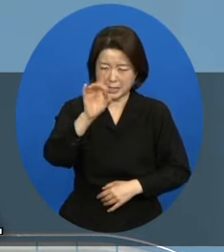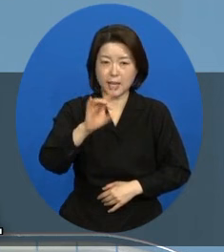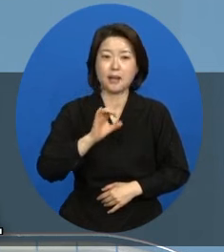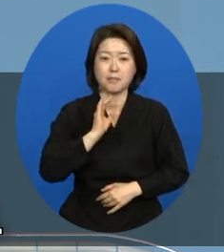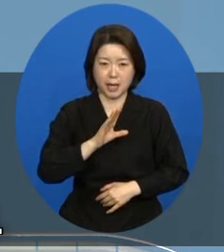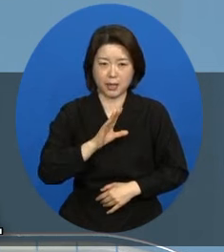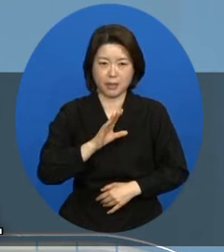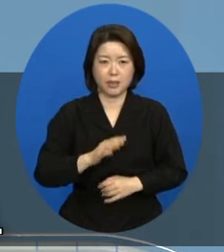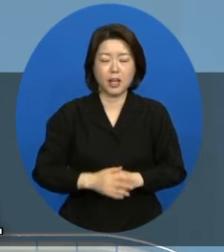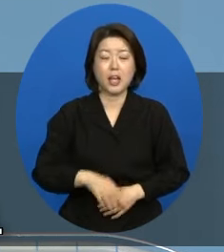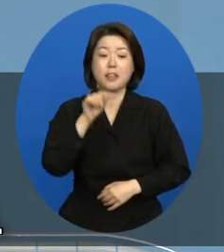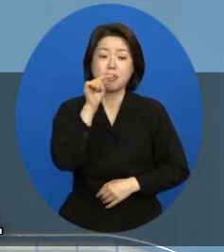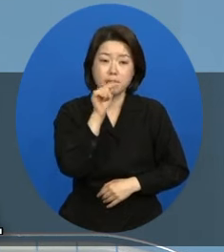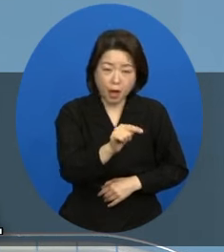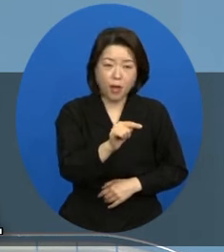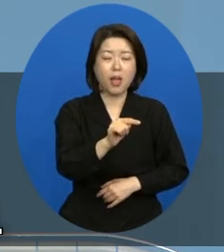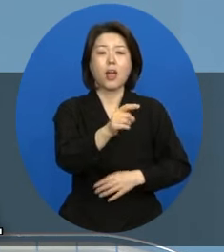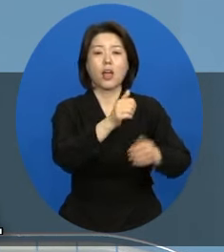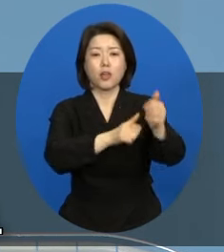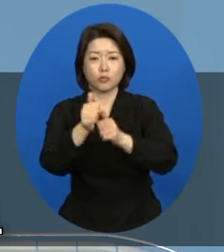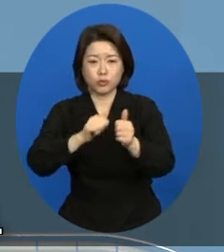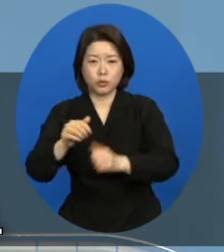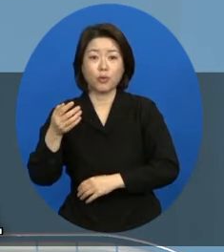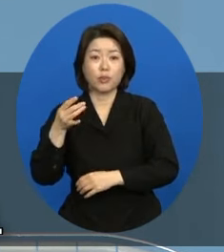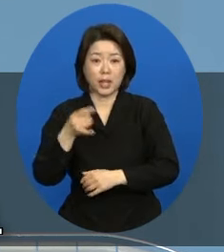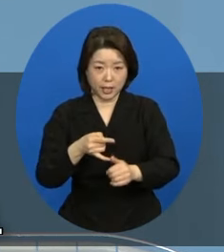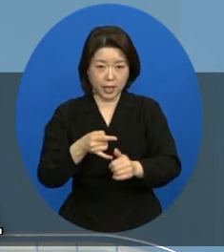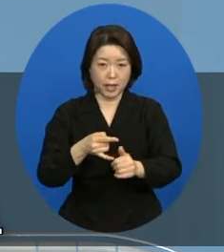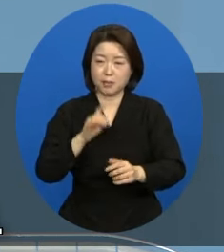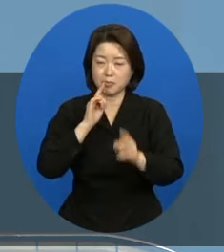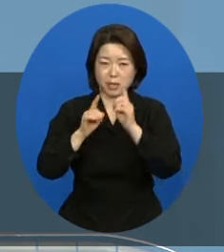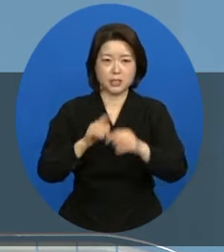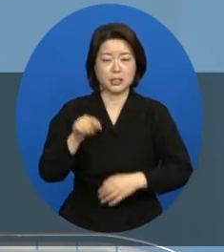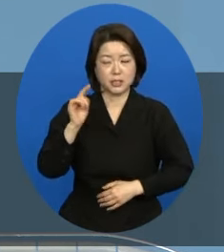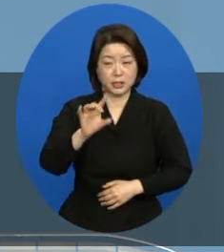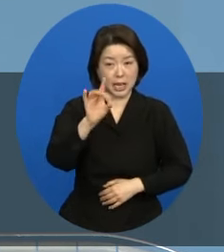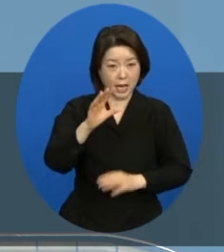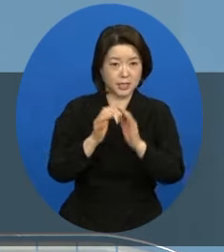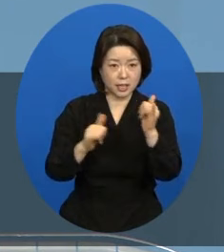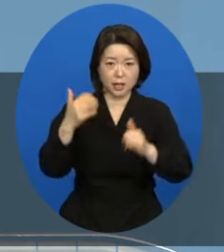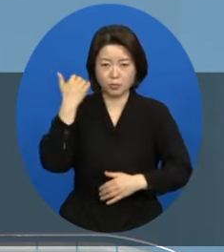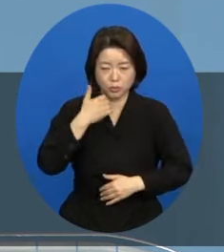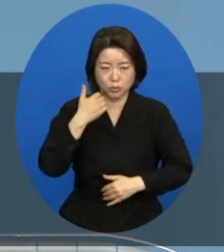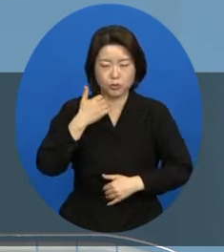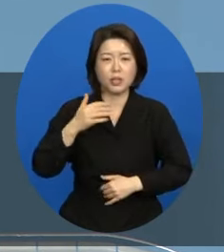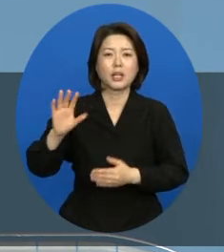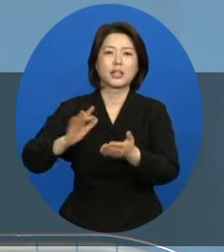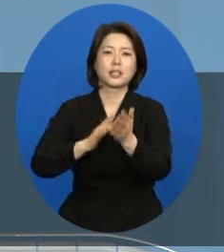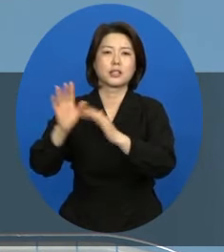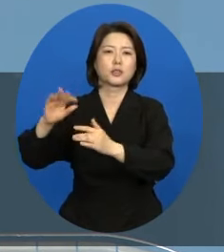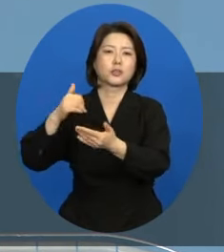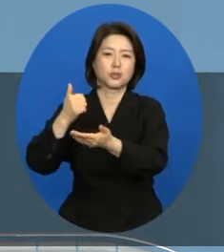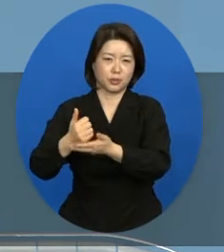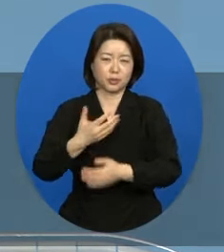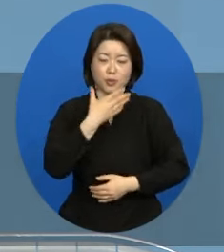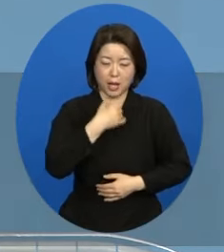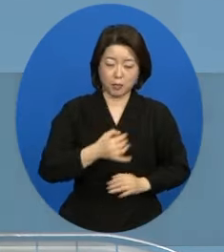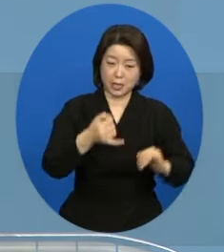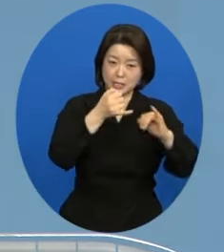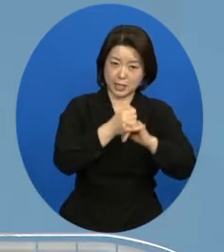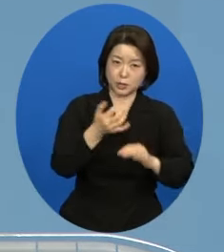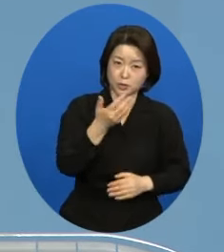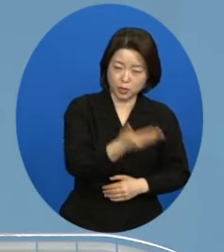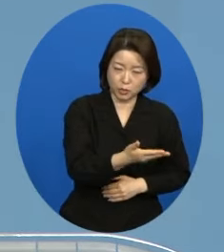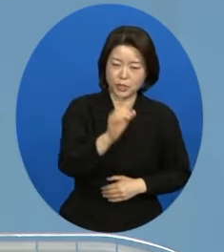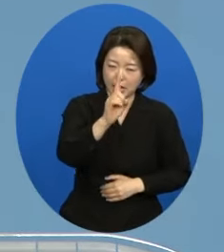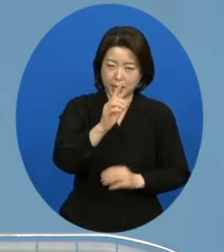가르키는 뜻으로 너의 후손에게라고 말씀하셨습니다 그 한 사람은 곧 그리스도이십니다 아브라함에게 약속하셨던 그 한